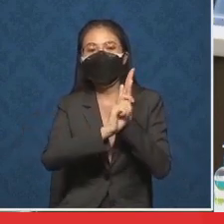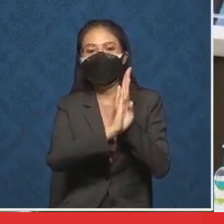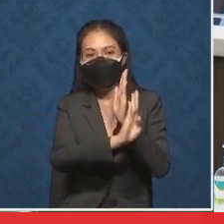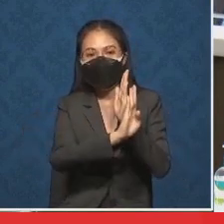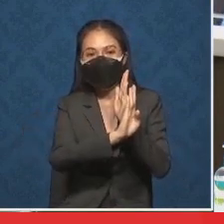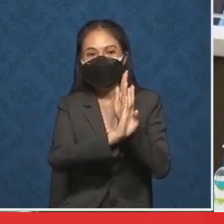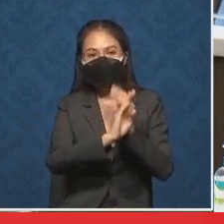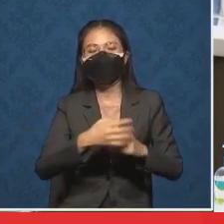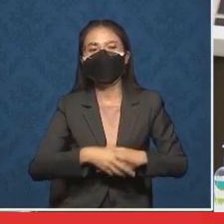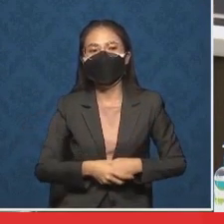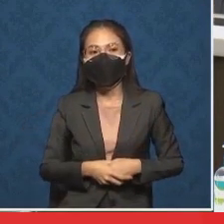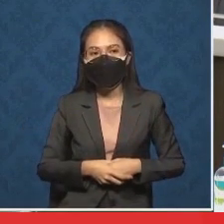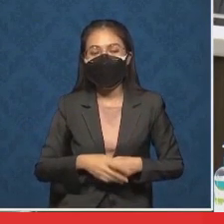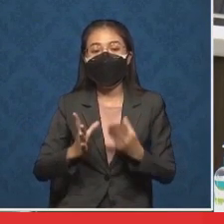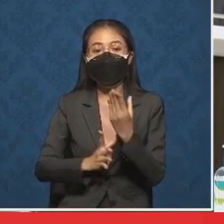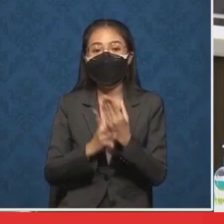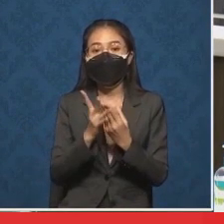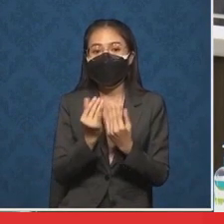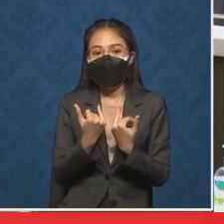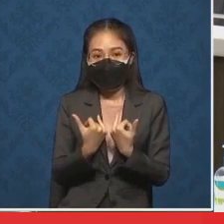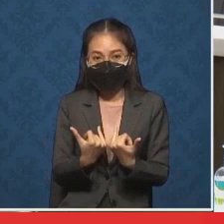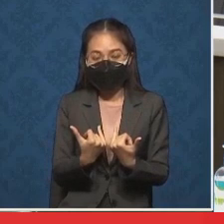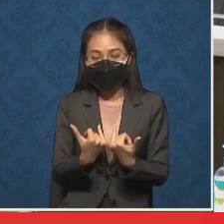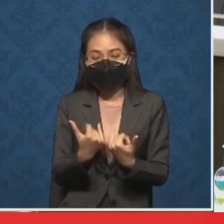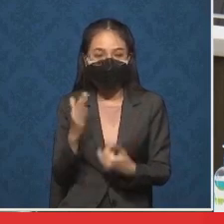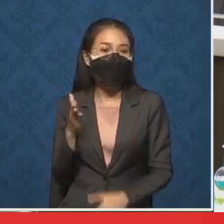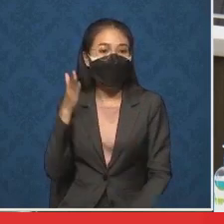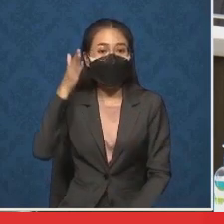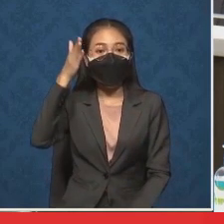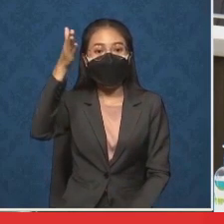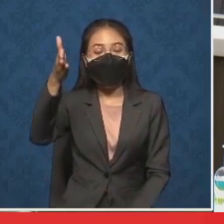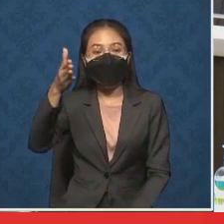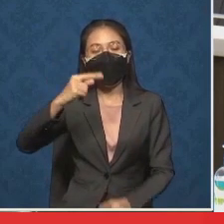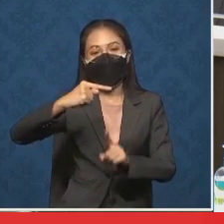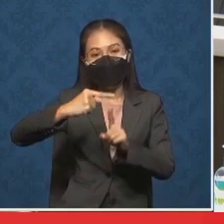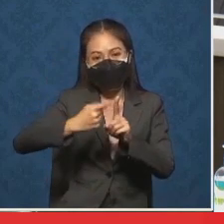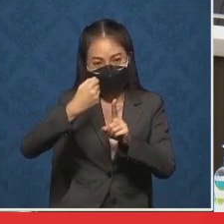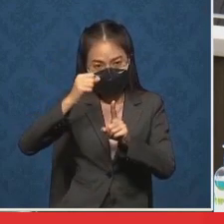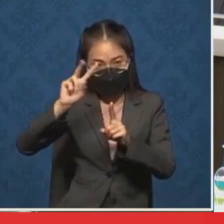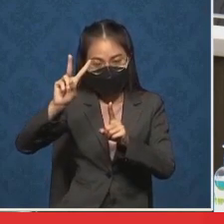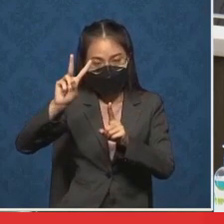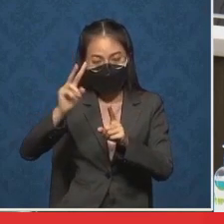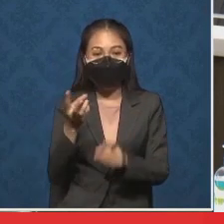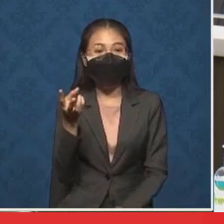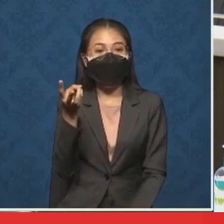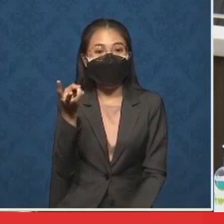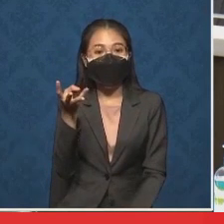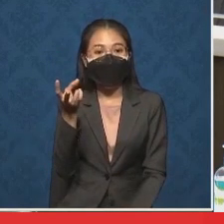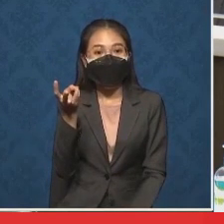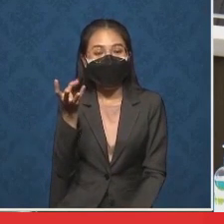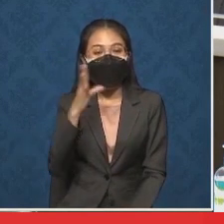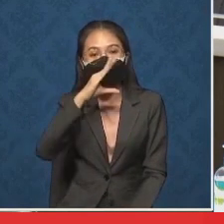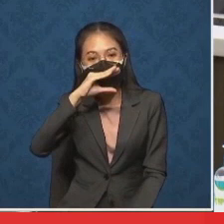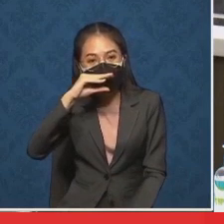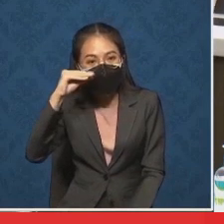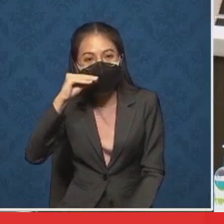านว่าอาทิตย์นี้แล้วก็เริ่มต่อไปจนถึงต้นเดือนธันวานั้นข้าวหอมมะลิแถวๆบ้านผมเนี่